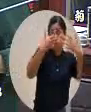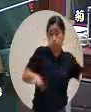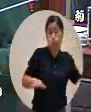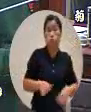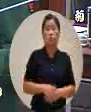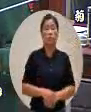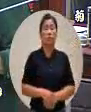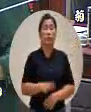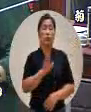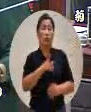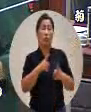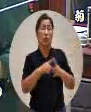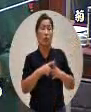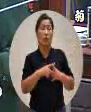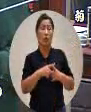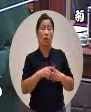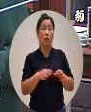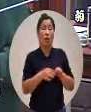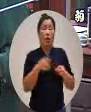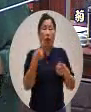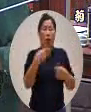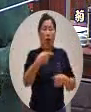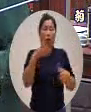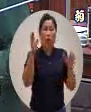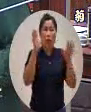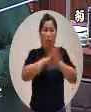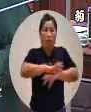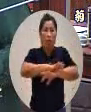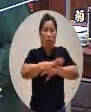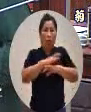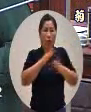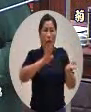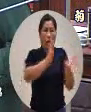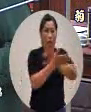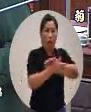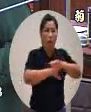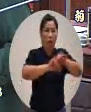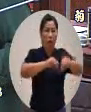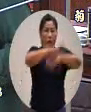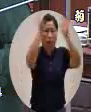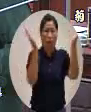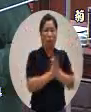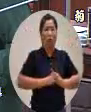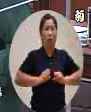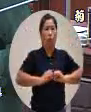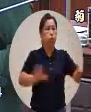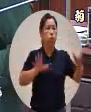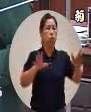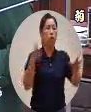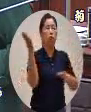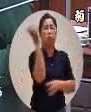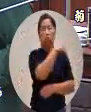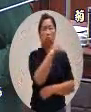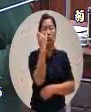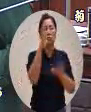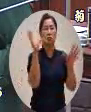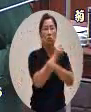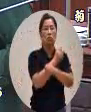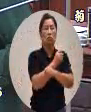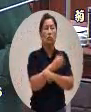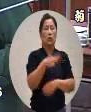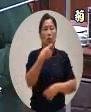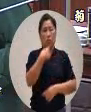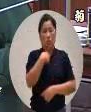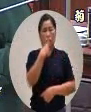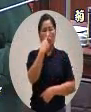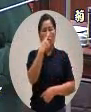有些人可能什麼一室之間什麼都沒有都有這種情形總而言之我期待